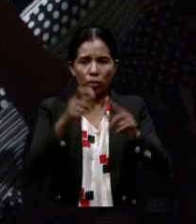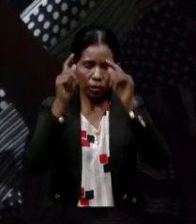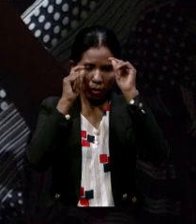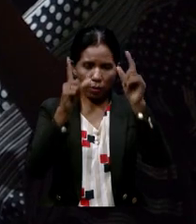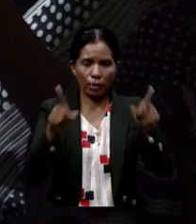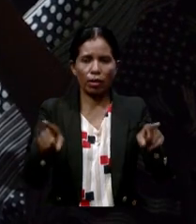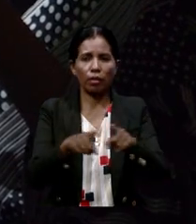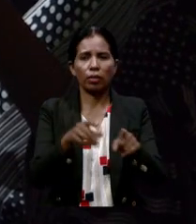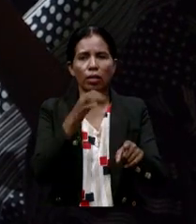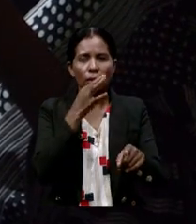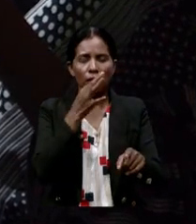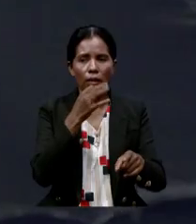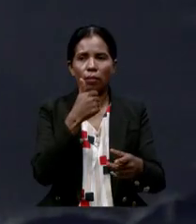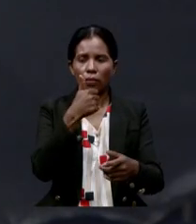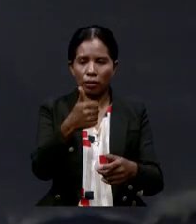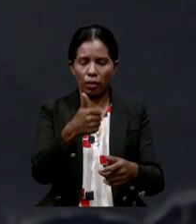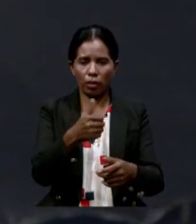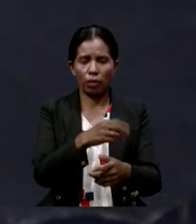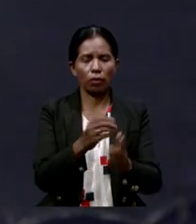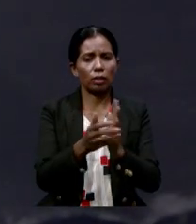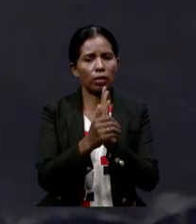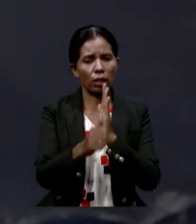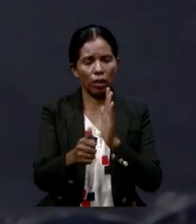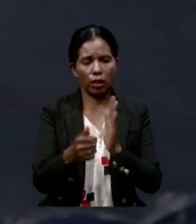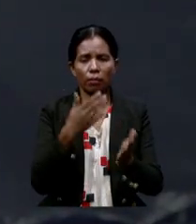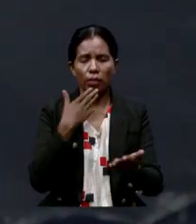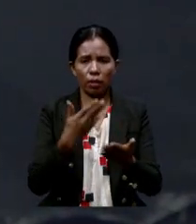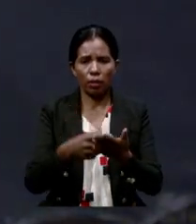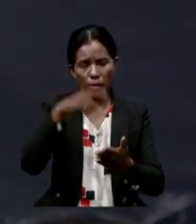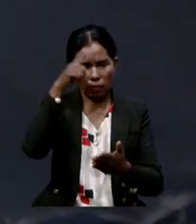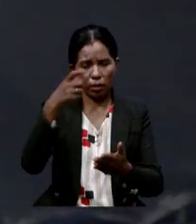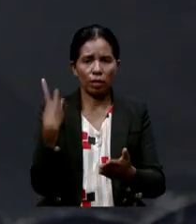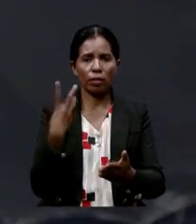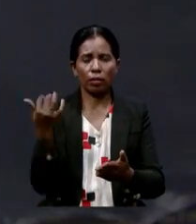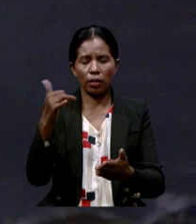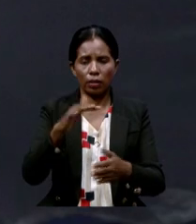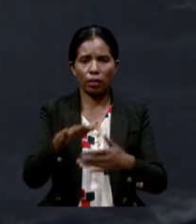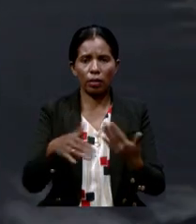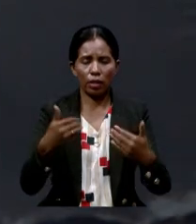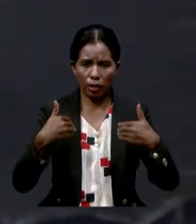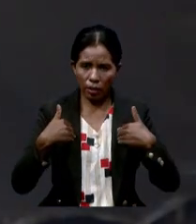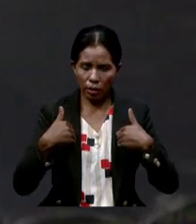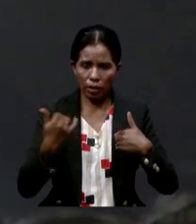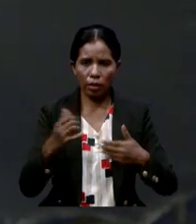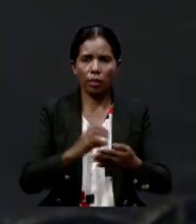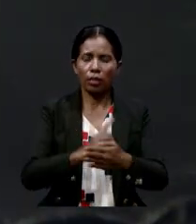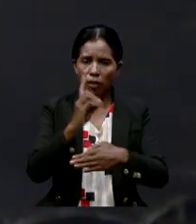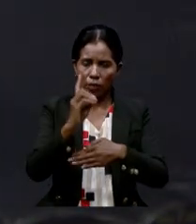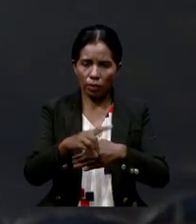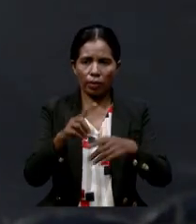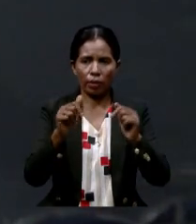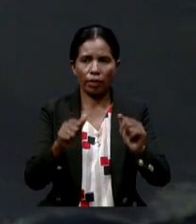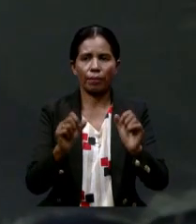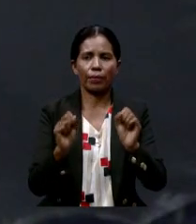kombinasaun aihan lokal, ho kreatividade nebe maka sira iya, ho talenta nebe maka iya, matenek lokal nebe maka iya, sira desenvolve ira ne,